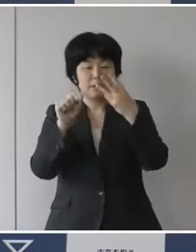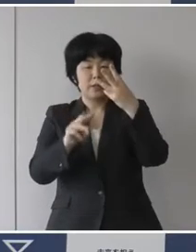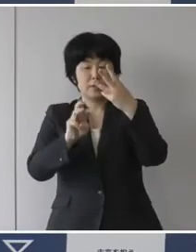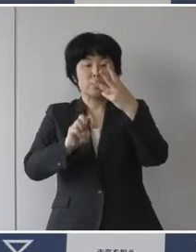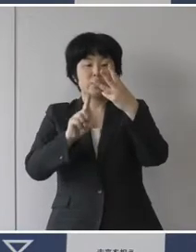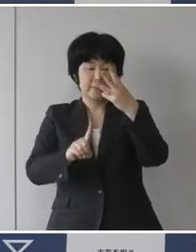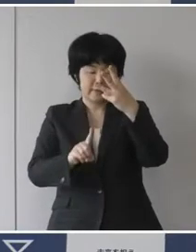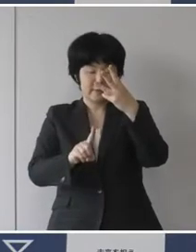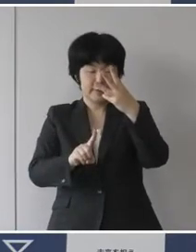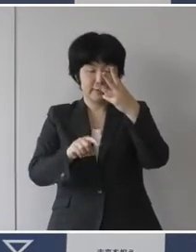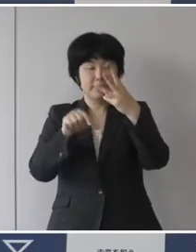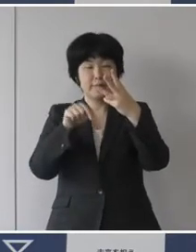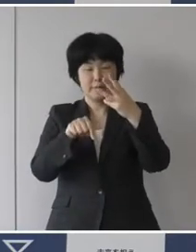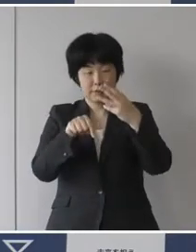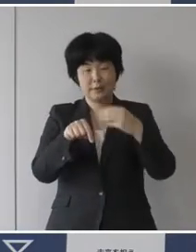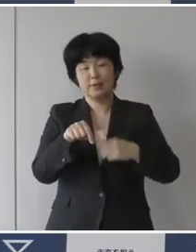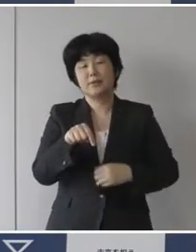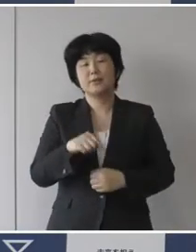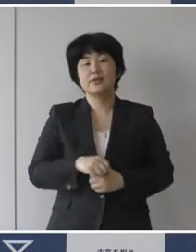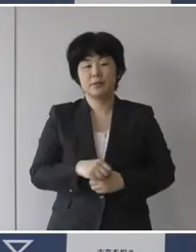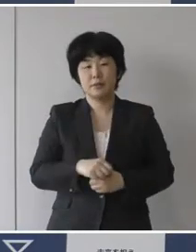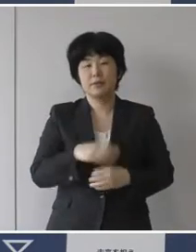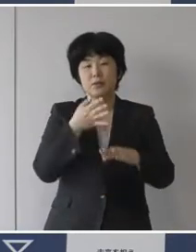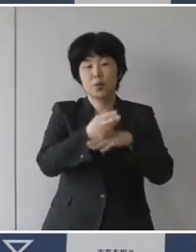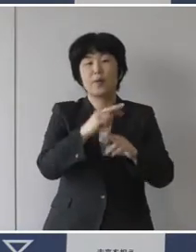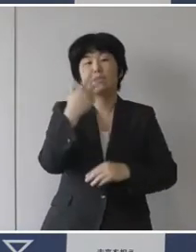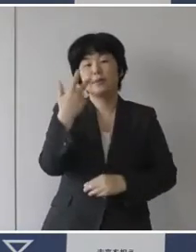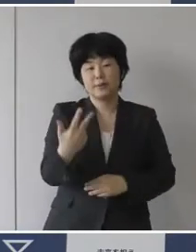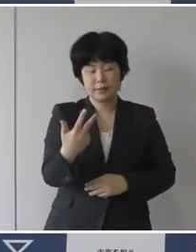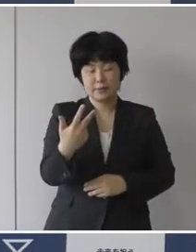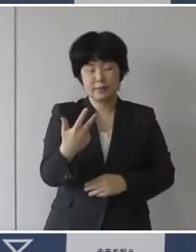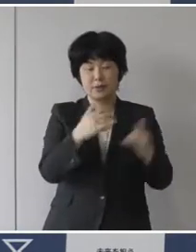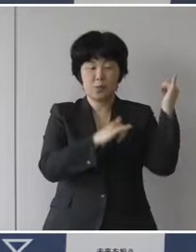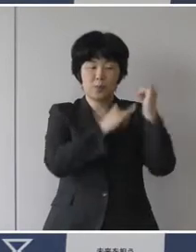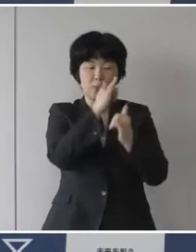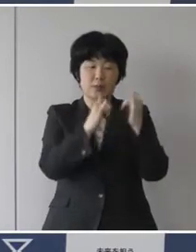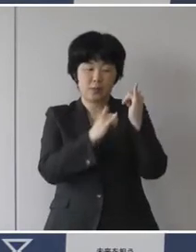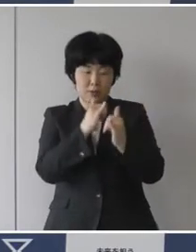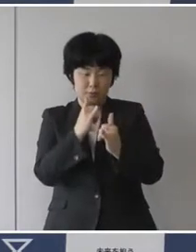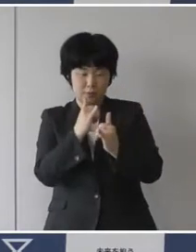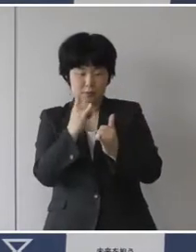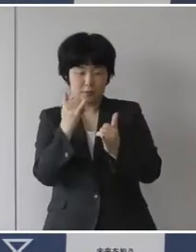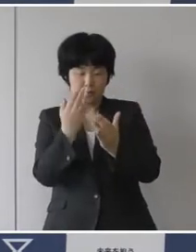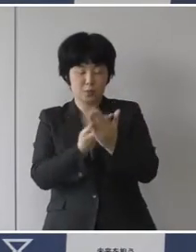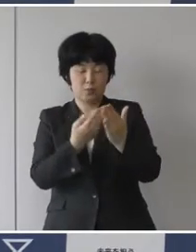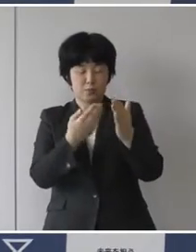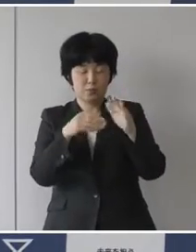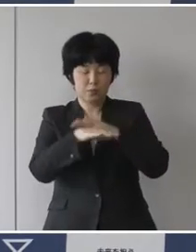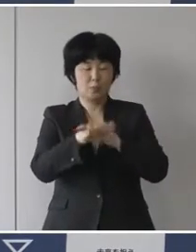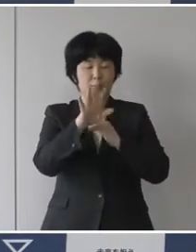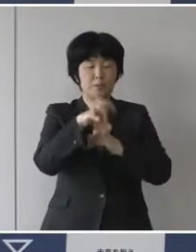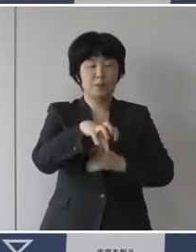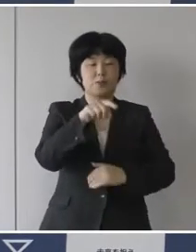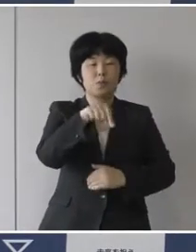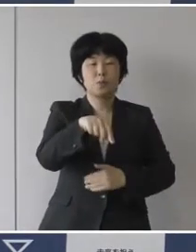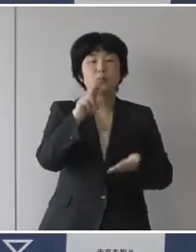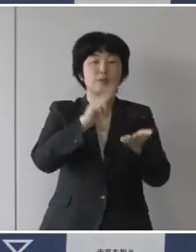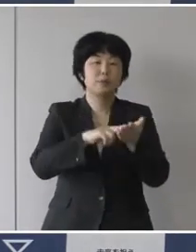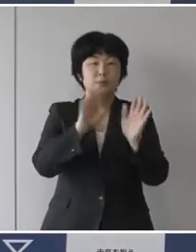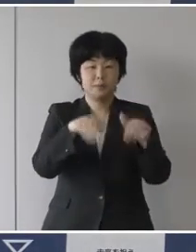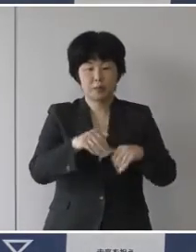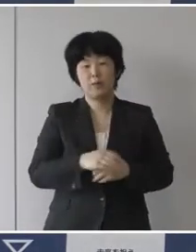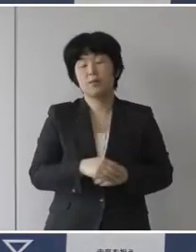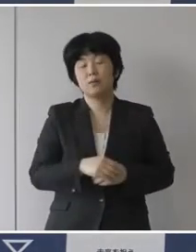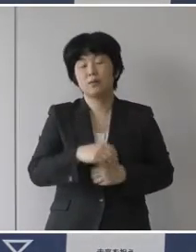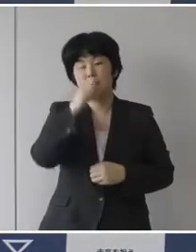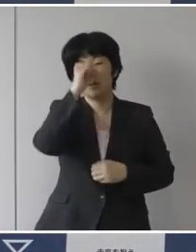最後でありますが、豊橋市の、史跡に指定をいたしましたということでございます。これ吉田城址は